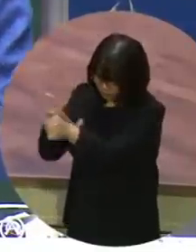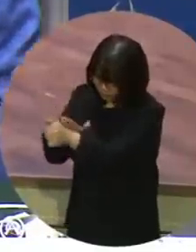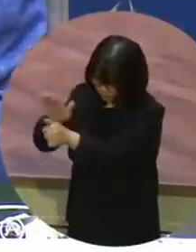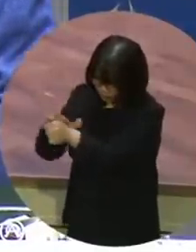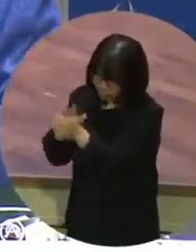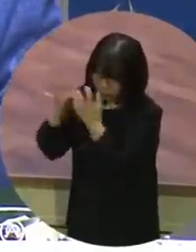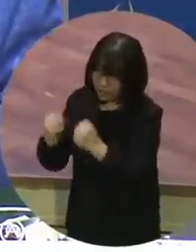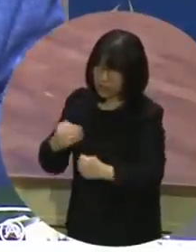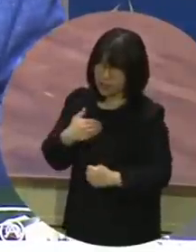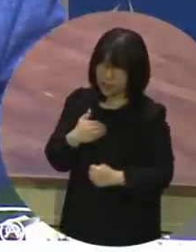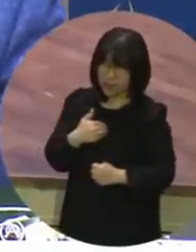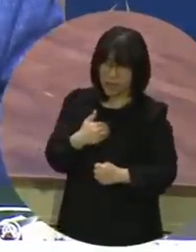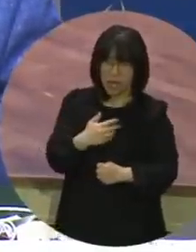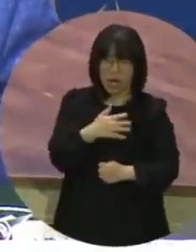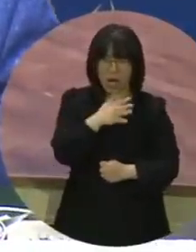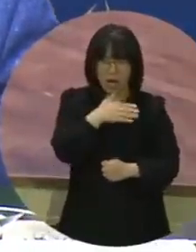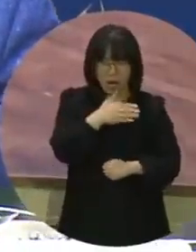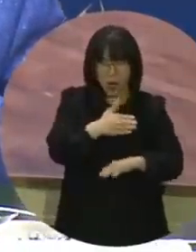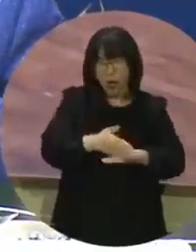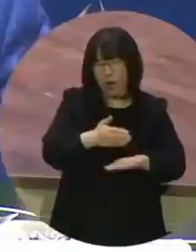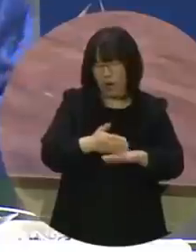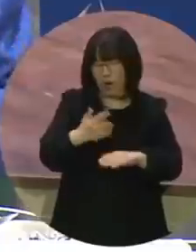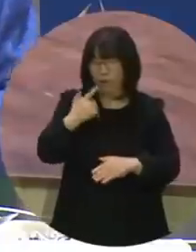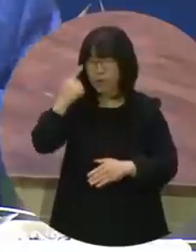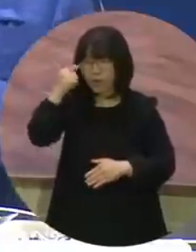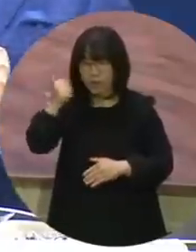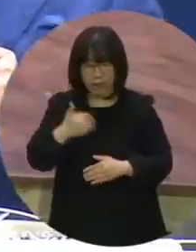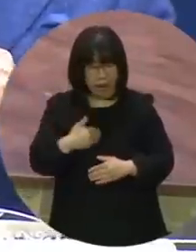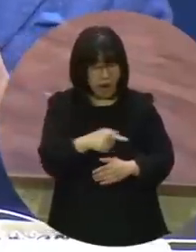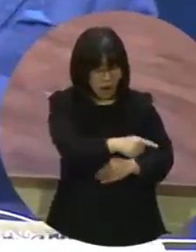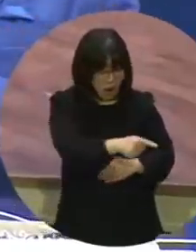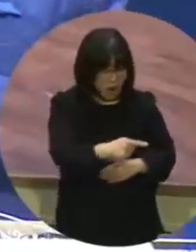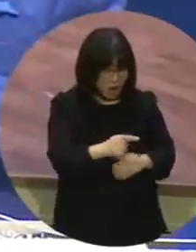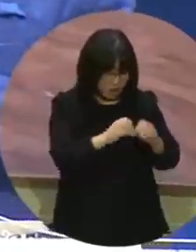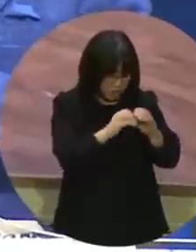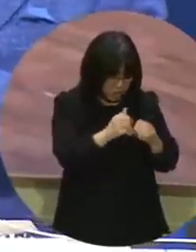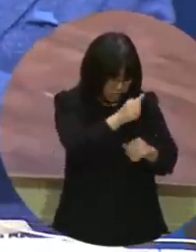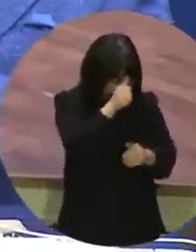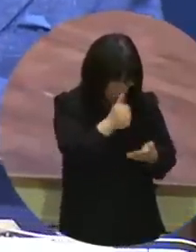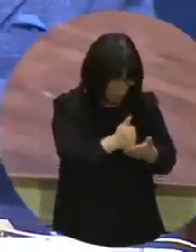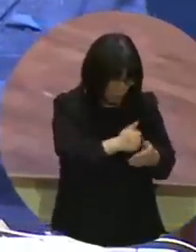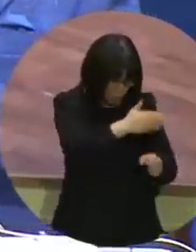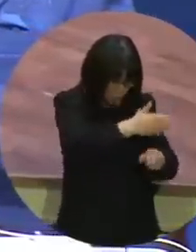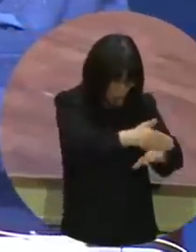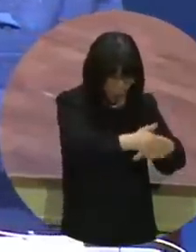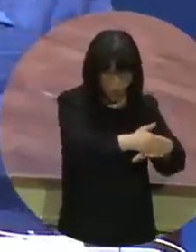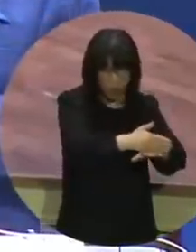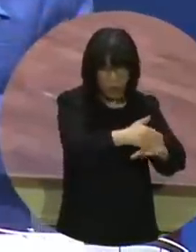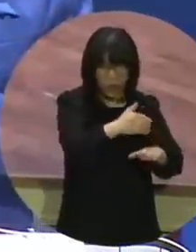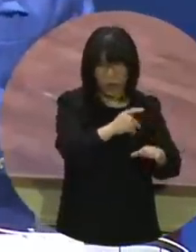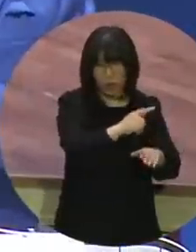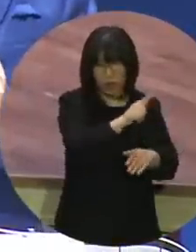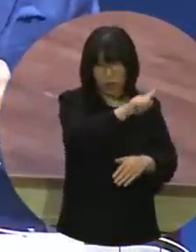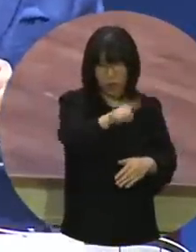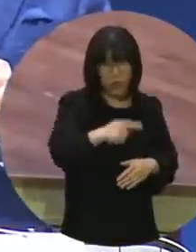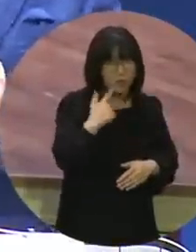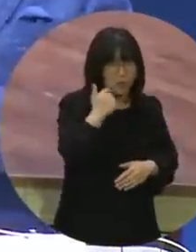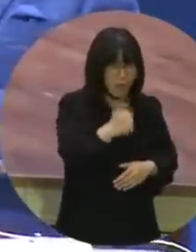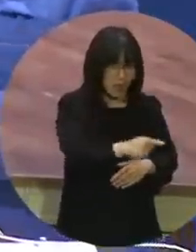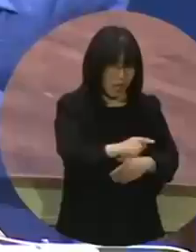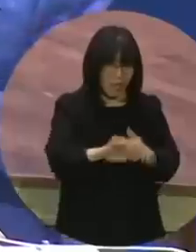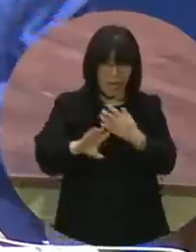목사님 섬기니까 목사님이 나를 너무 사랑해 줘가지고 다 그렇게 챙겨줬어요. 여러분 해외 갔다 오면 다